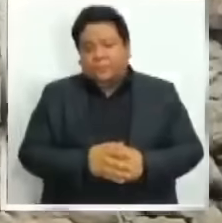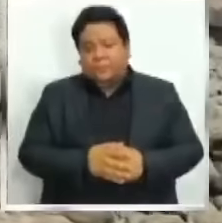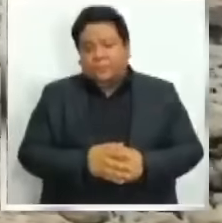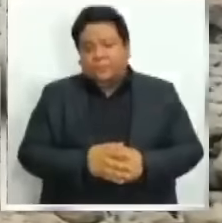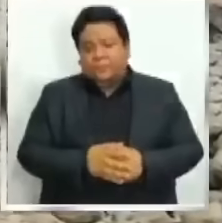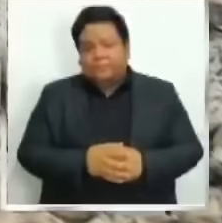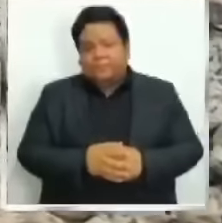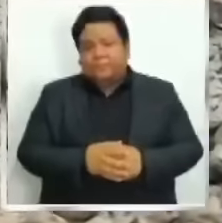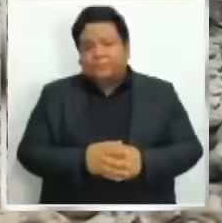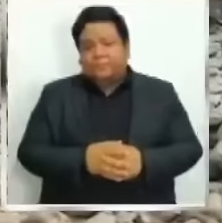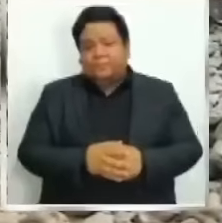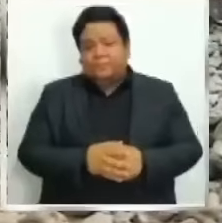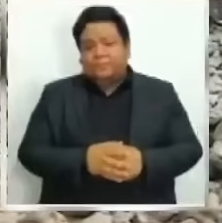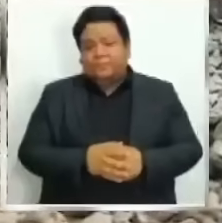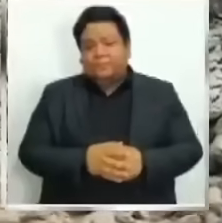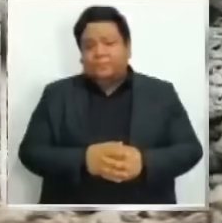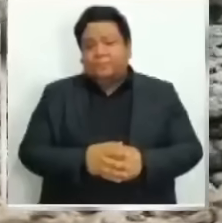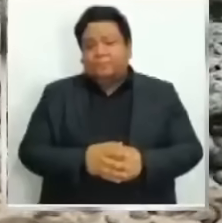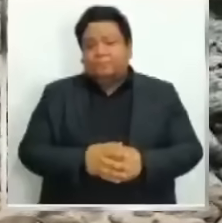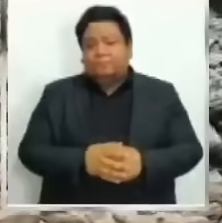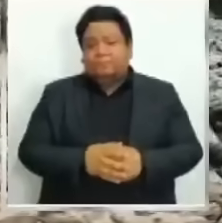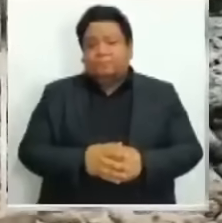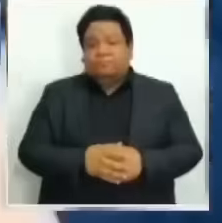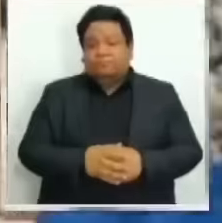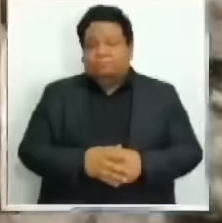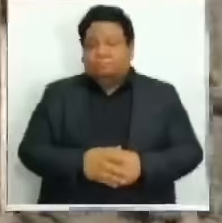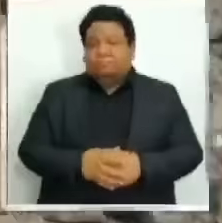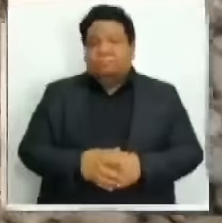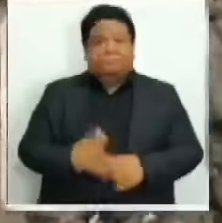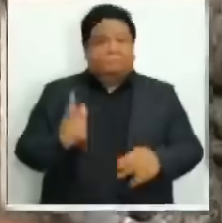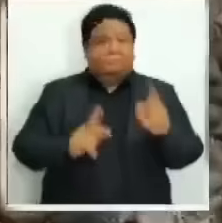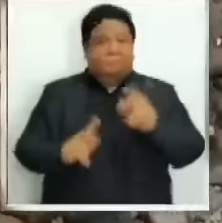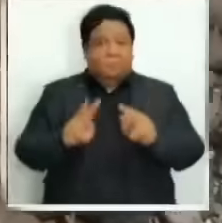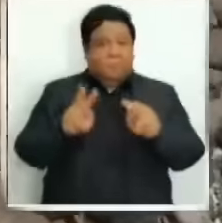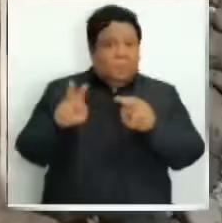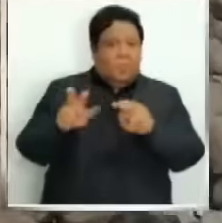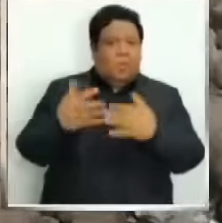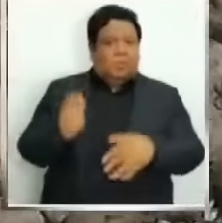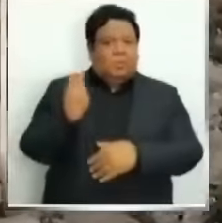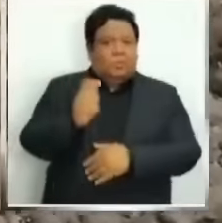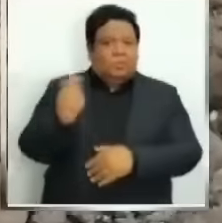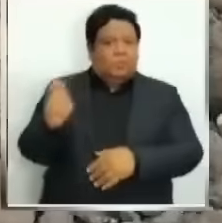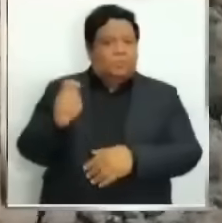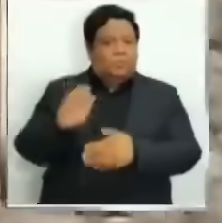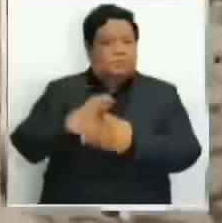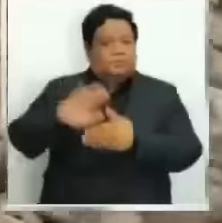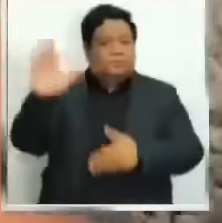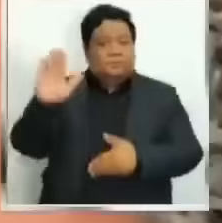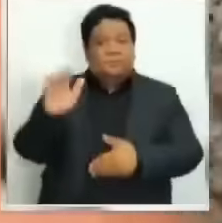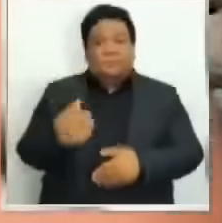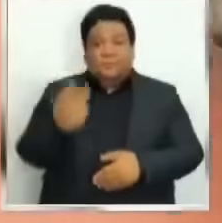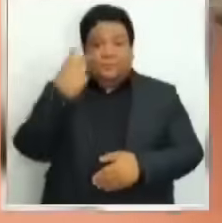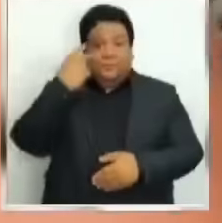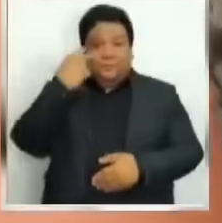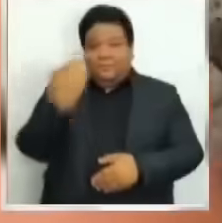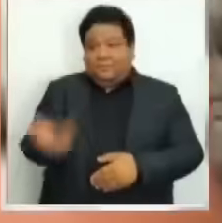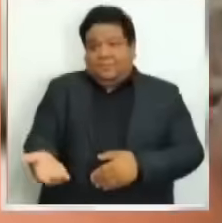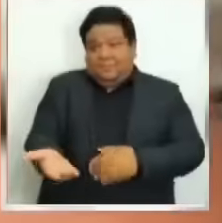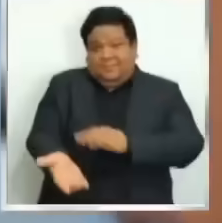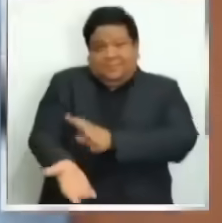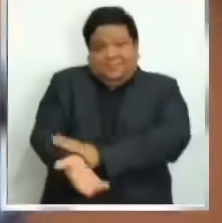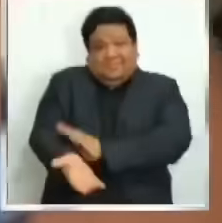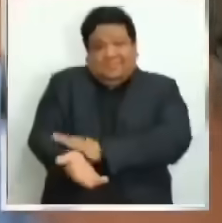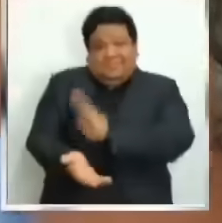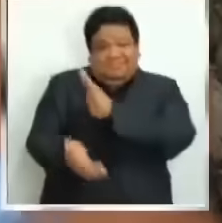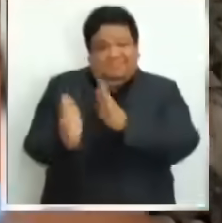Balita mga galamay na to. Dumikit ang interest ng marami sa TikTok video na to. Kung saan ang braso ng vlogger na si Cristeo pinupunutan at dinidikitan